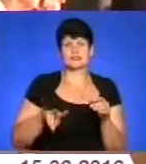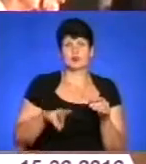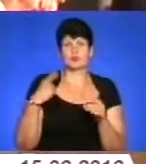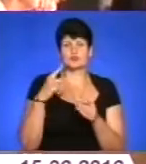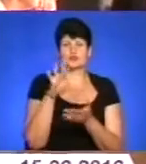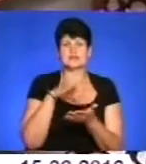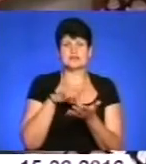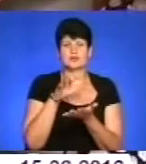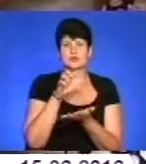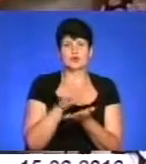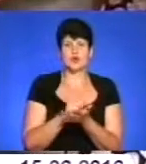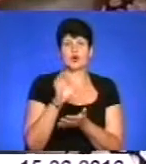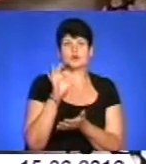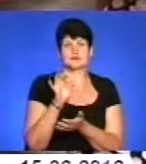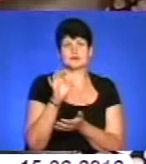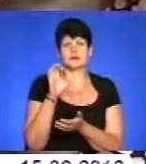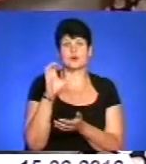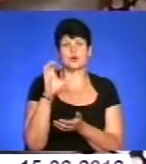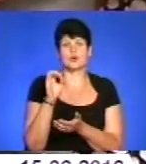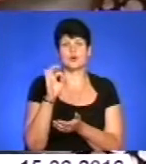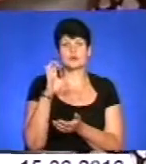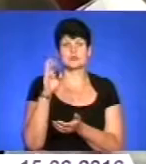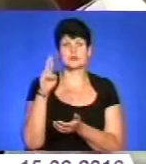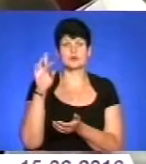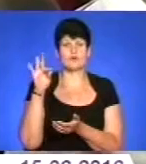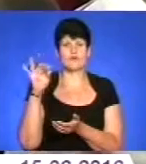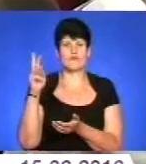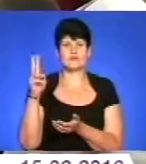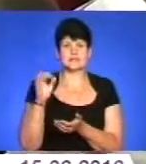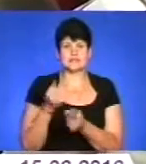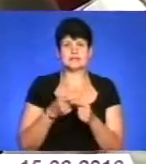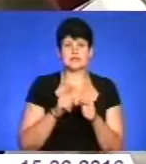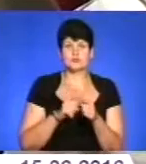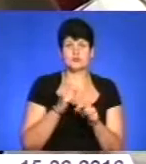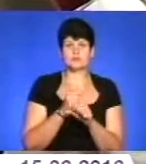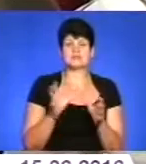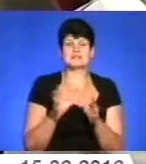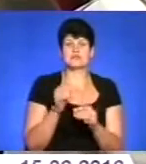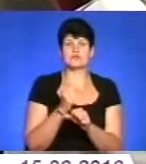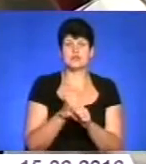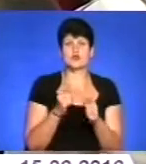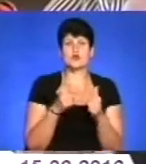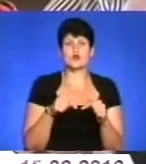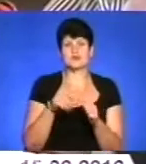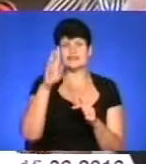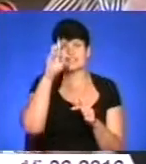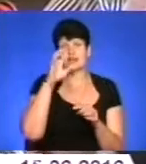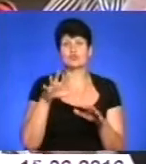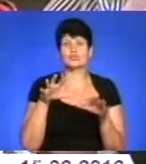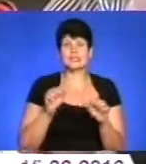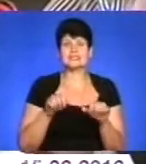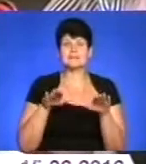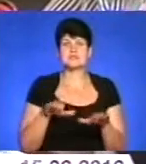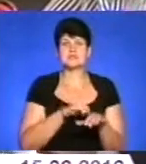центру зайнятості Олександра Островська. Для цього налагоджують співпрацю з органами державної влади і